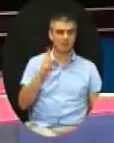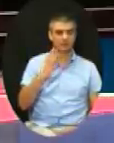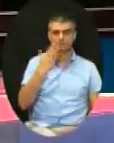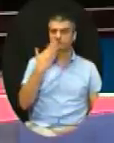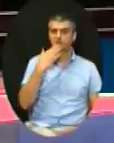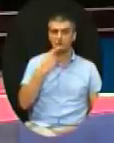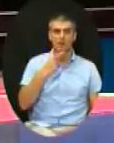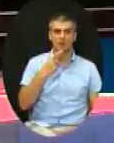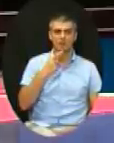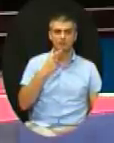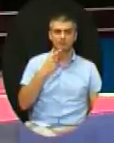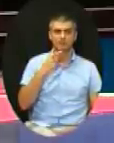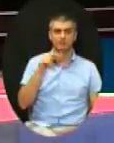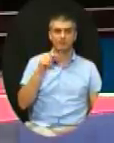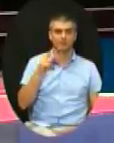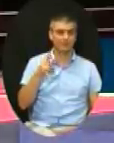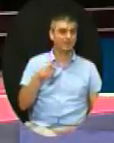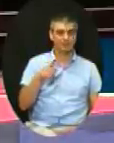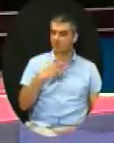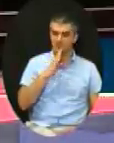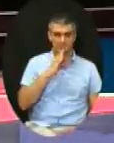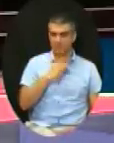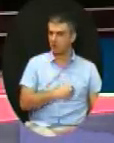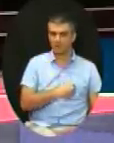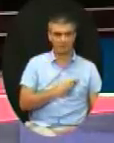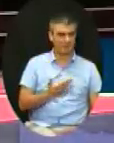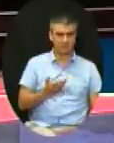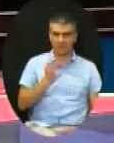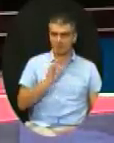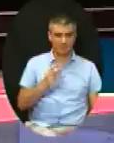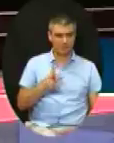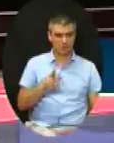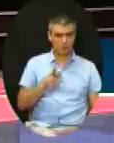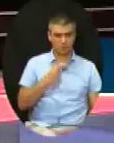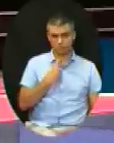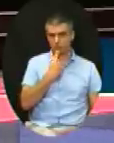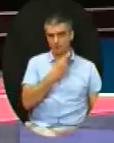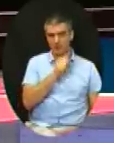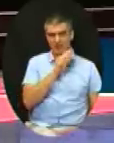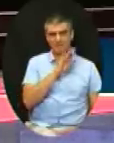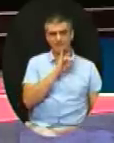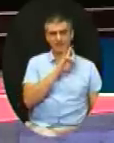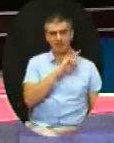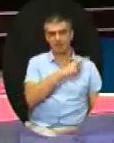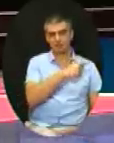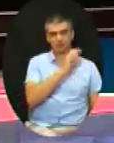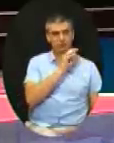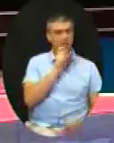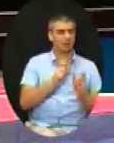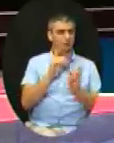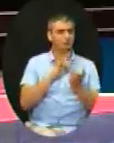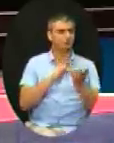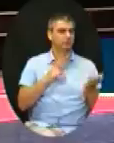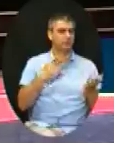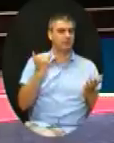מזרח ירושלים. זאת אומרת, אין פה בעיה הומניטרית אמיתית, כמו שמציין אביחי, של אנשים שנמצאים